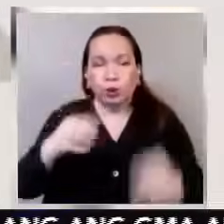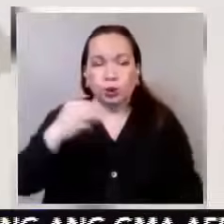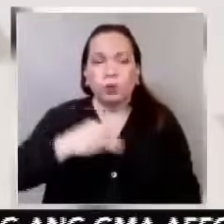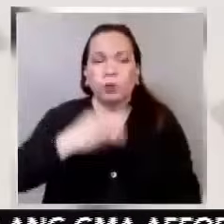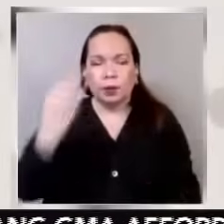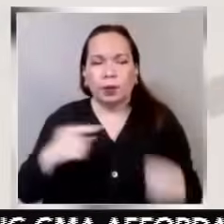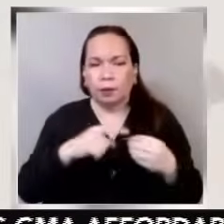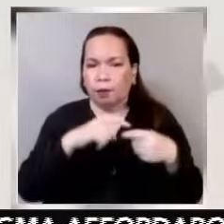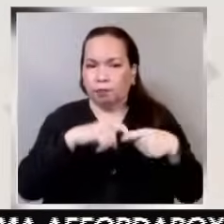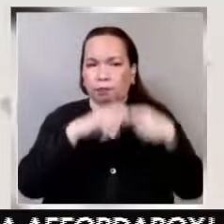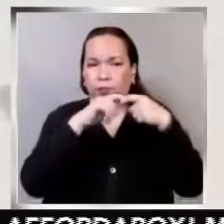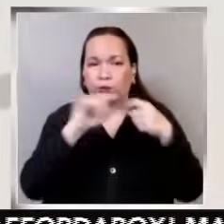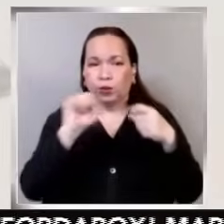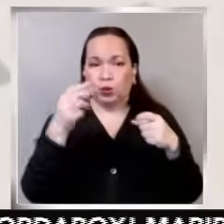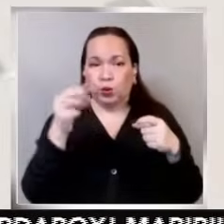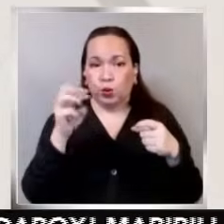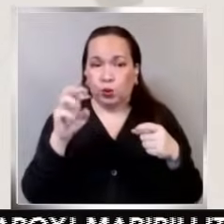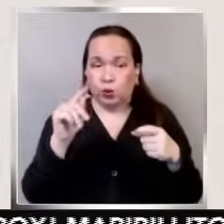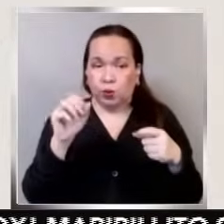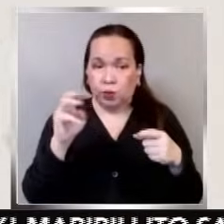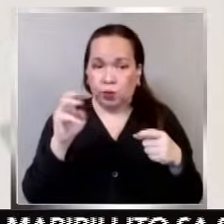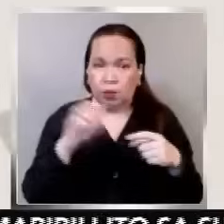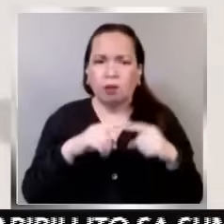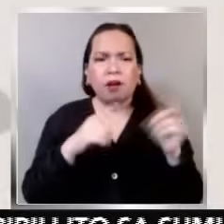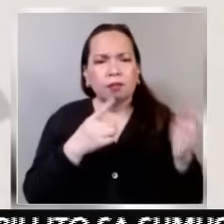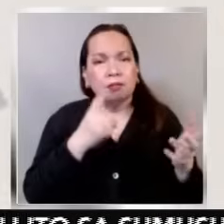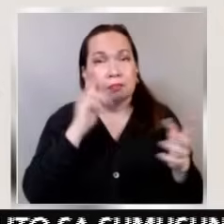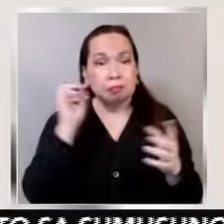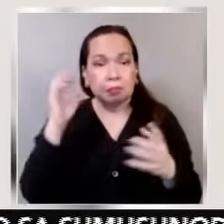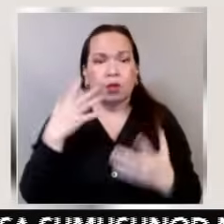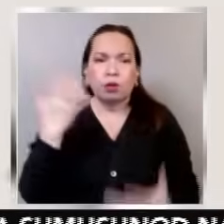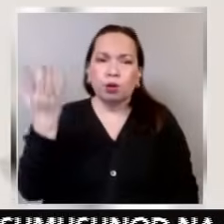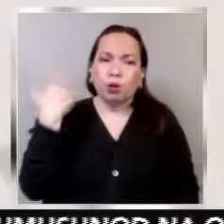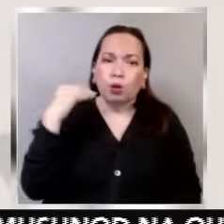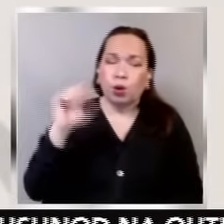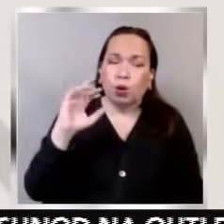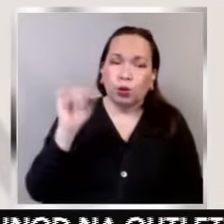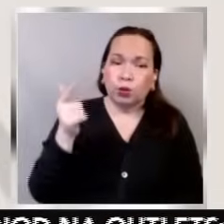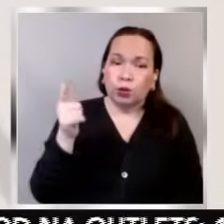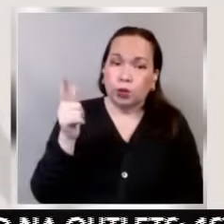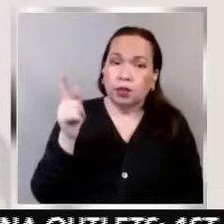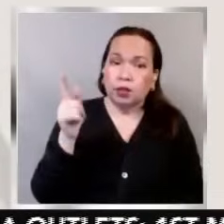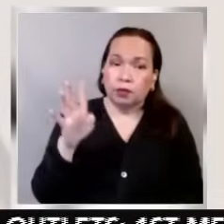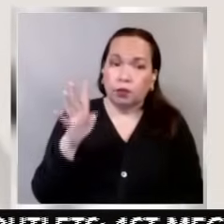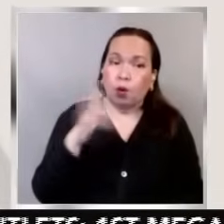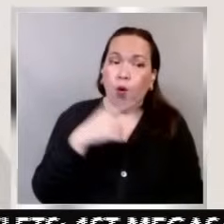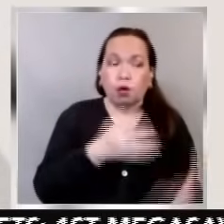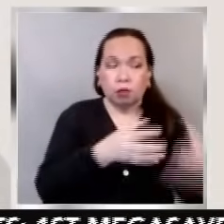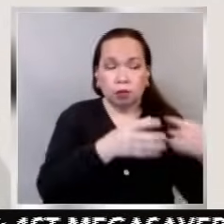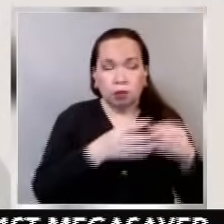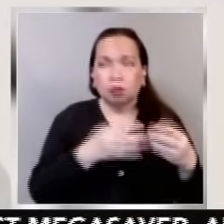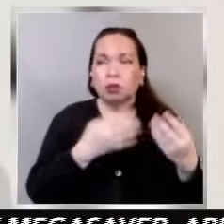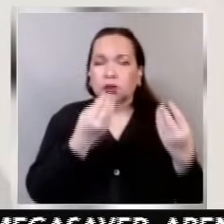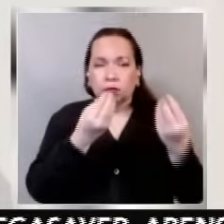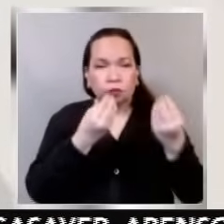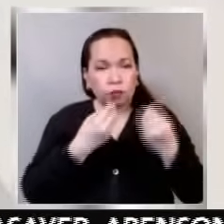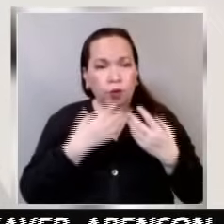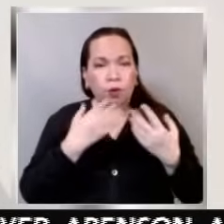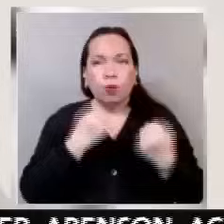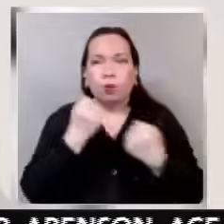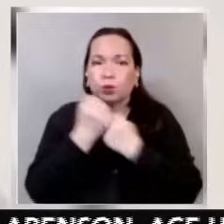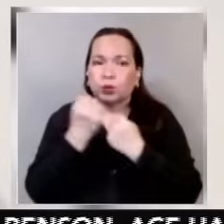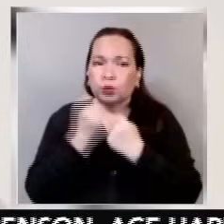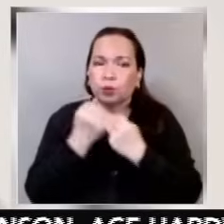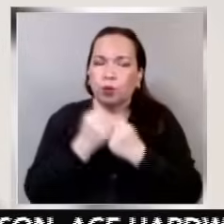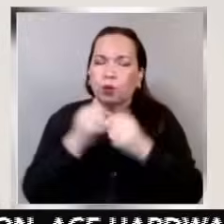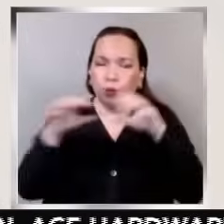Ayon kay Sotto, noong August 24 pa ang courtesy call na ito, kung saan nagpahayag lang daw ng suporta ang grupo sa mga ginagawa ng